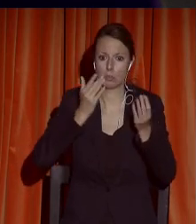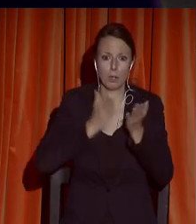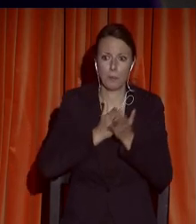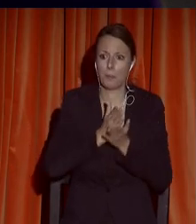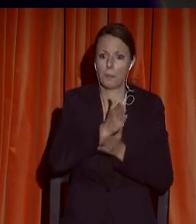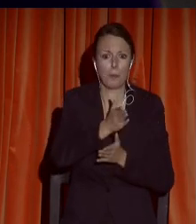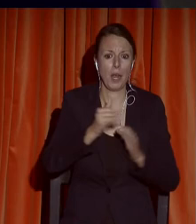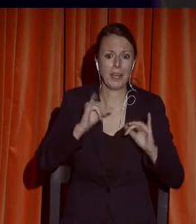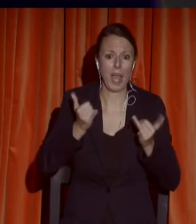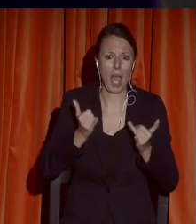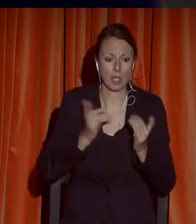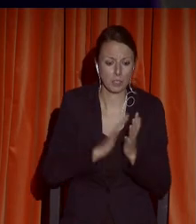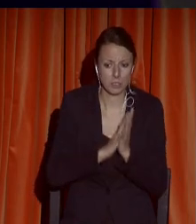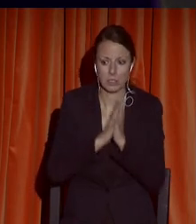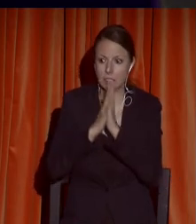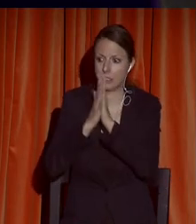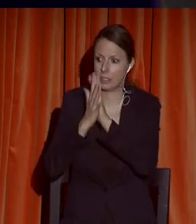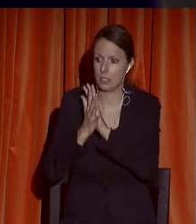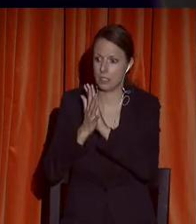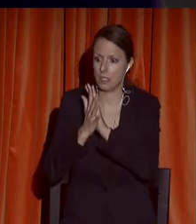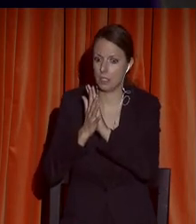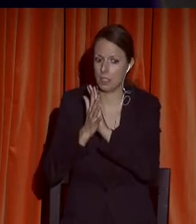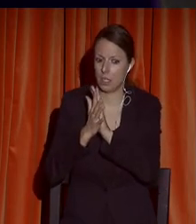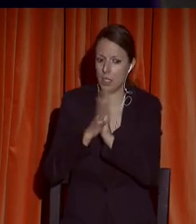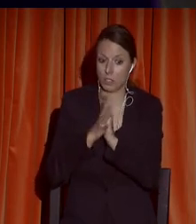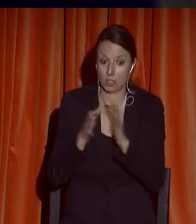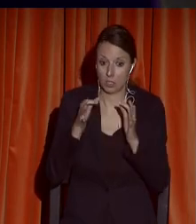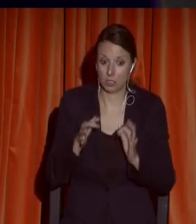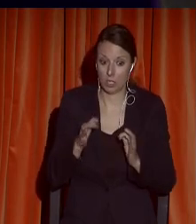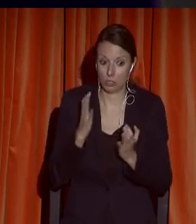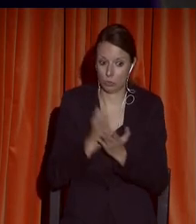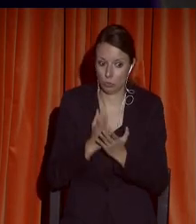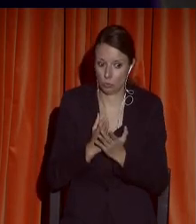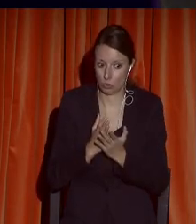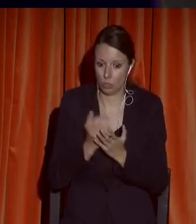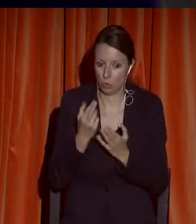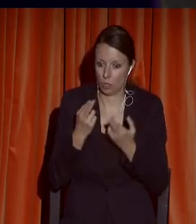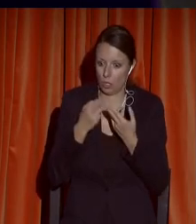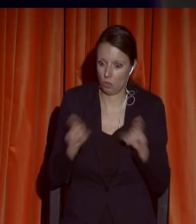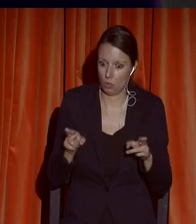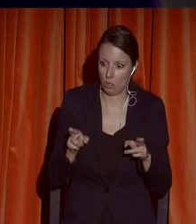nie następuje rozdźwięk między tym, co jest na co dzień, a tym, co powinno być.